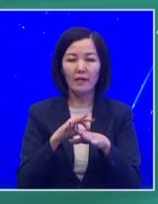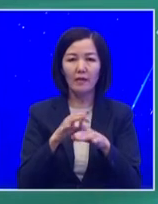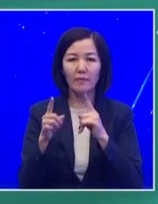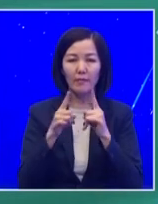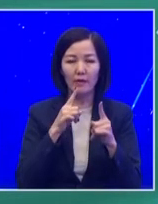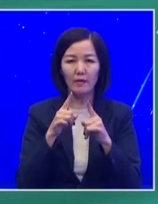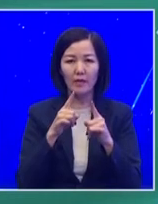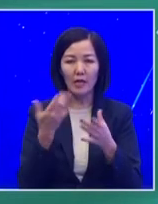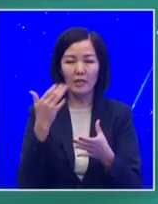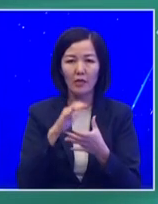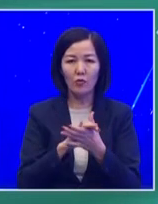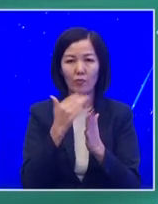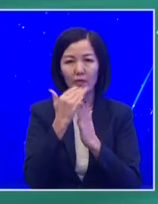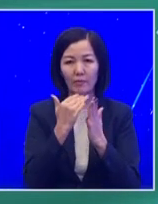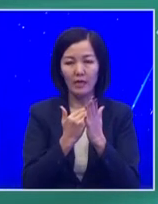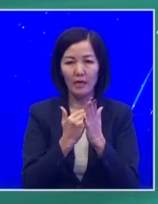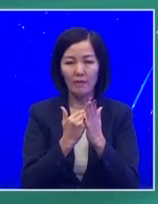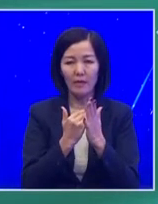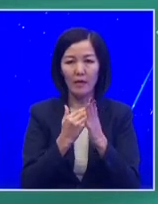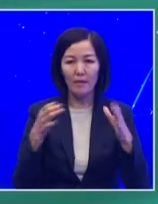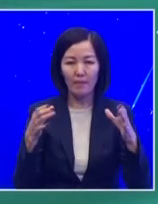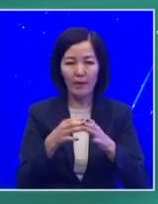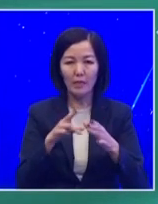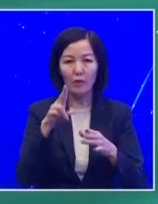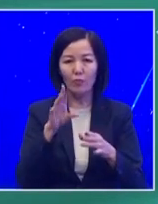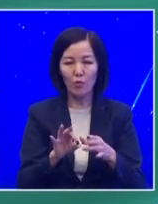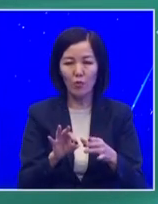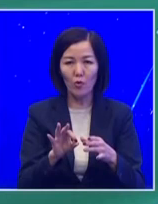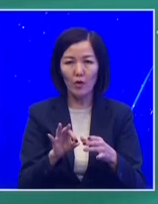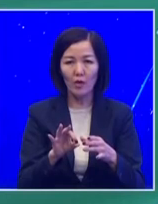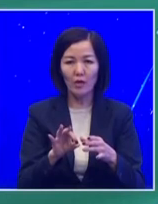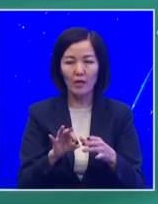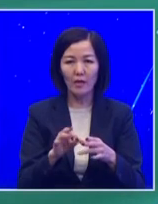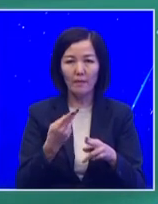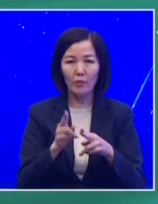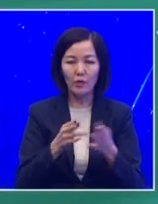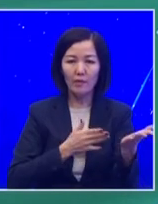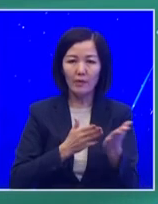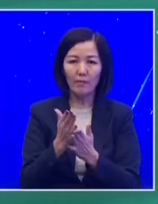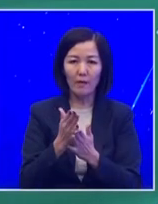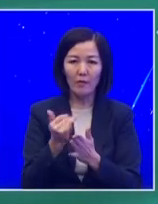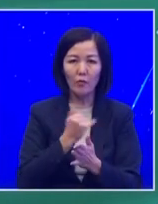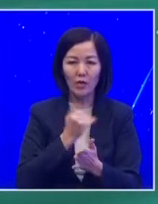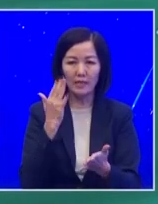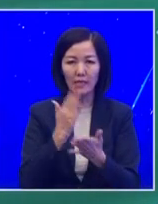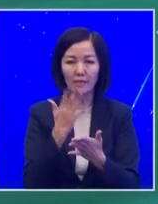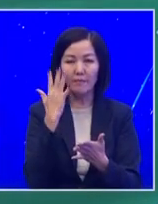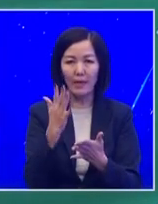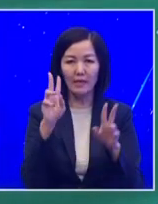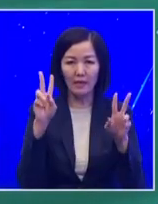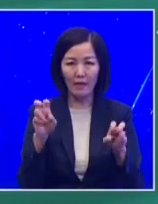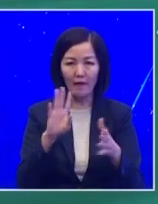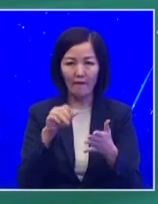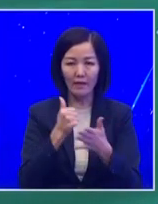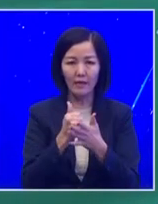мы ознакомились с программой партии по тем направлениям, которые у нас есть. У нас направлений 5, в том числе